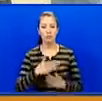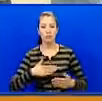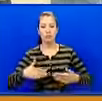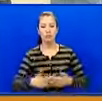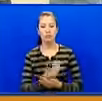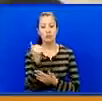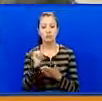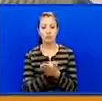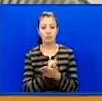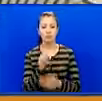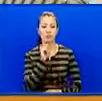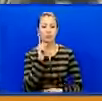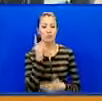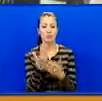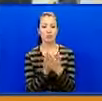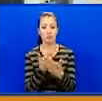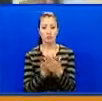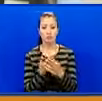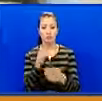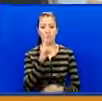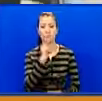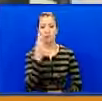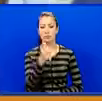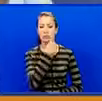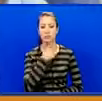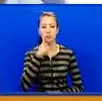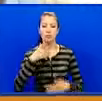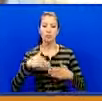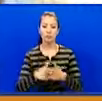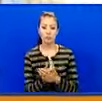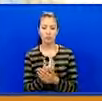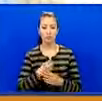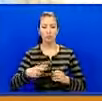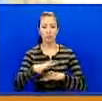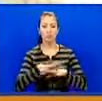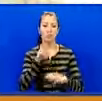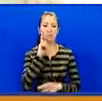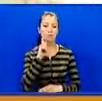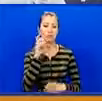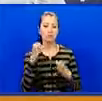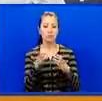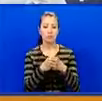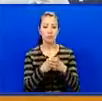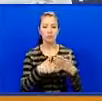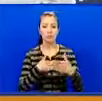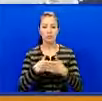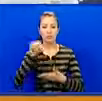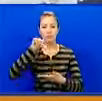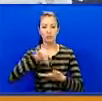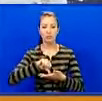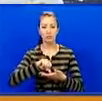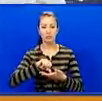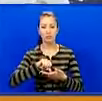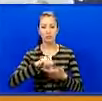жастар арасында кеңінен насихаттау, ұлттық кодты жаңғырту. Оған өңіріміздің жас үздіктерінен құралған топ белсенді атсалысты. Шәмші